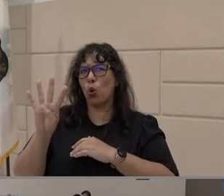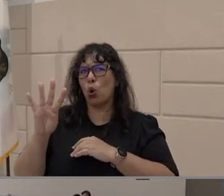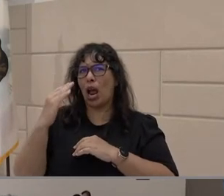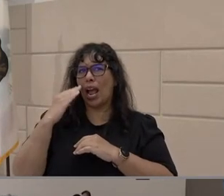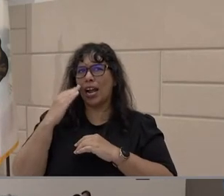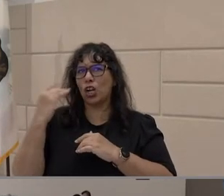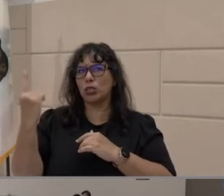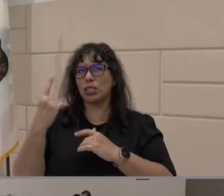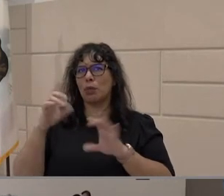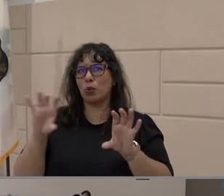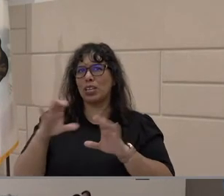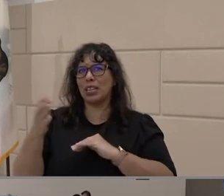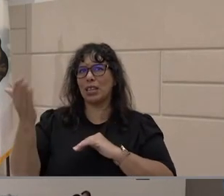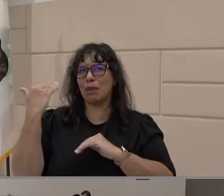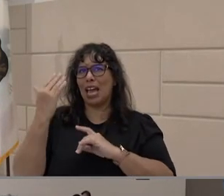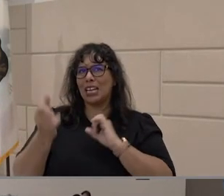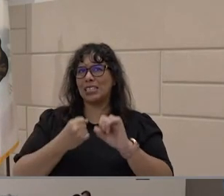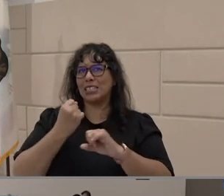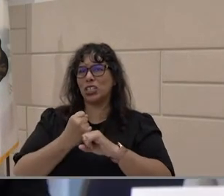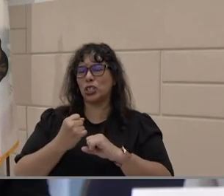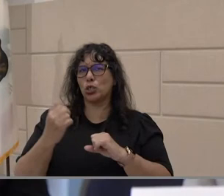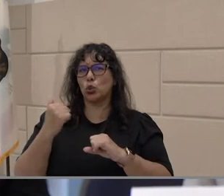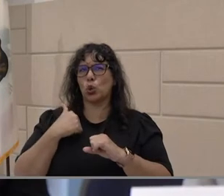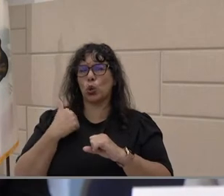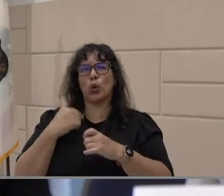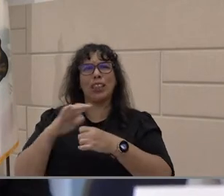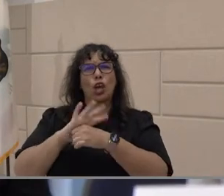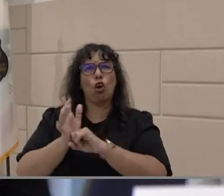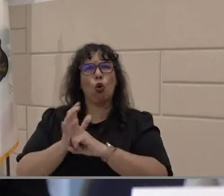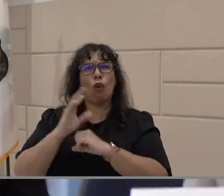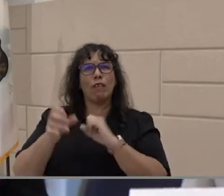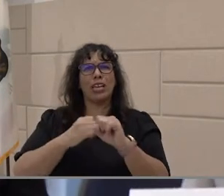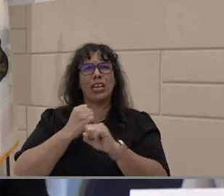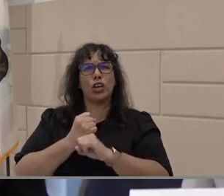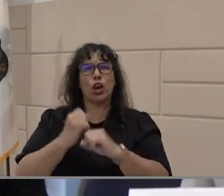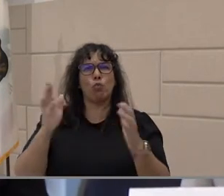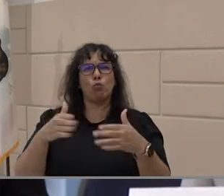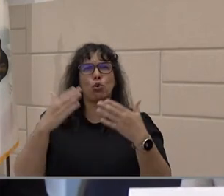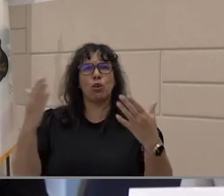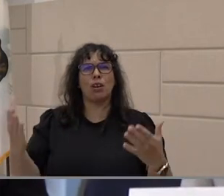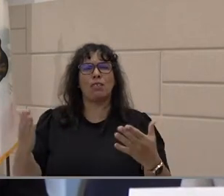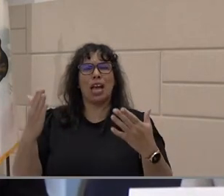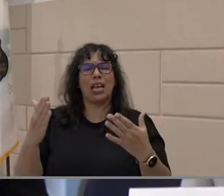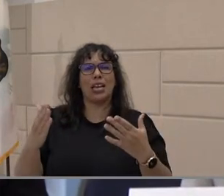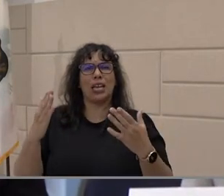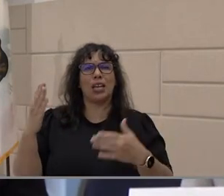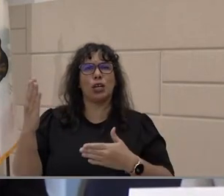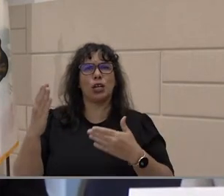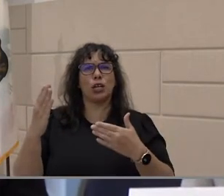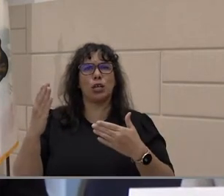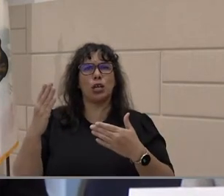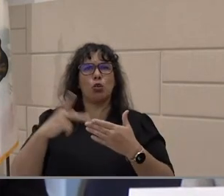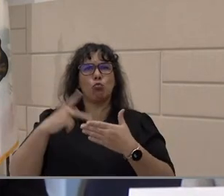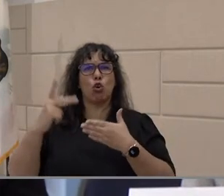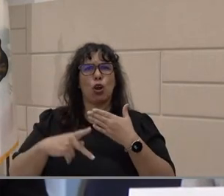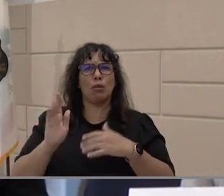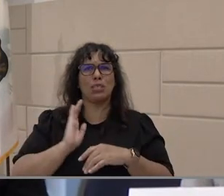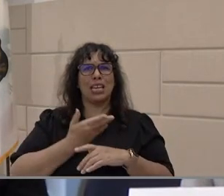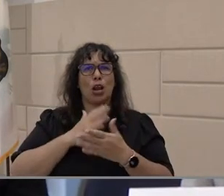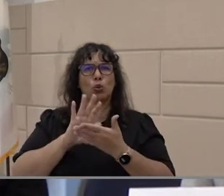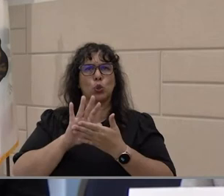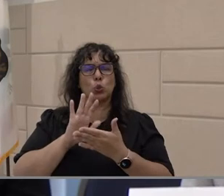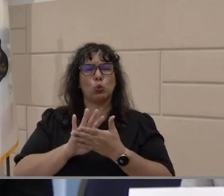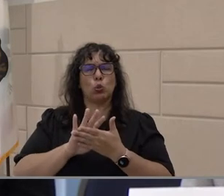អ្វីដែលយើងបាននិយាយធ្វើឆ្នាំកន្លងមកផុតហើយ និយាយពីកម្មវិធី